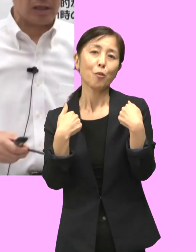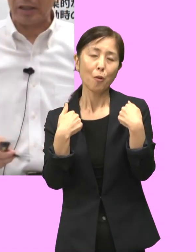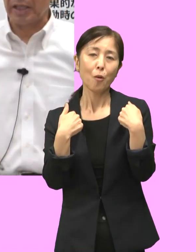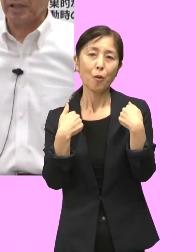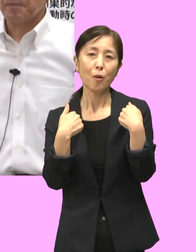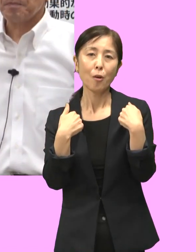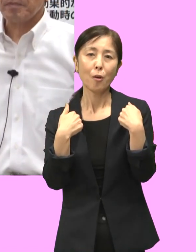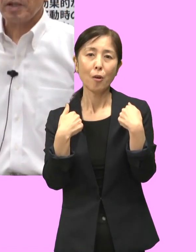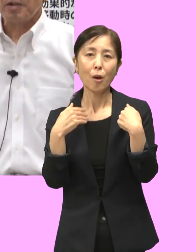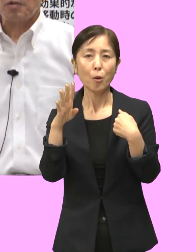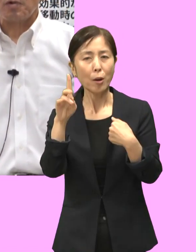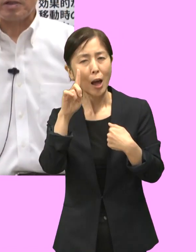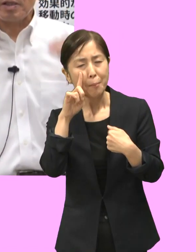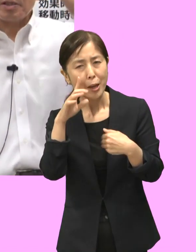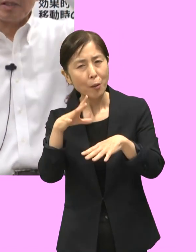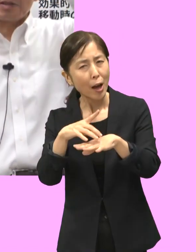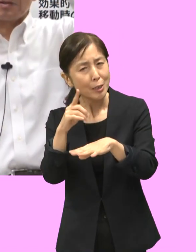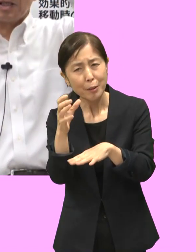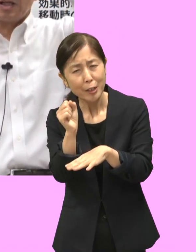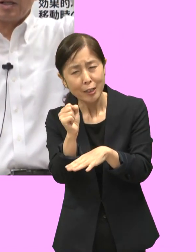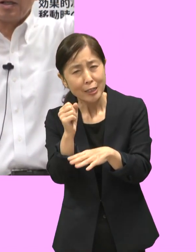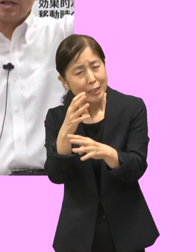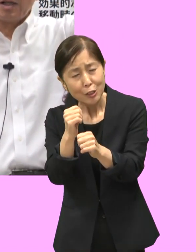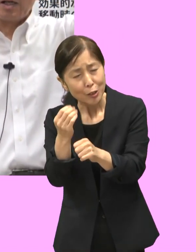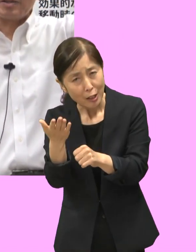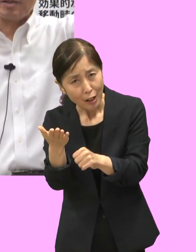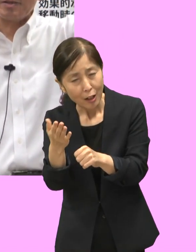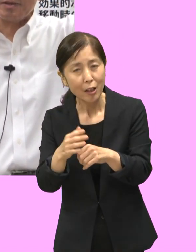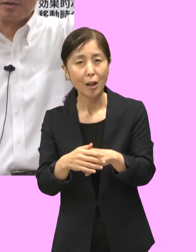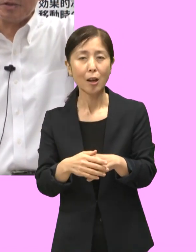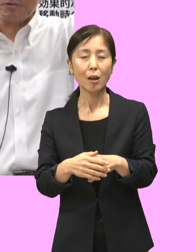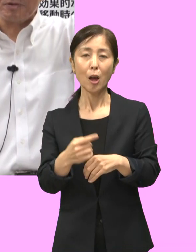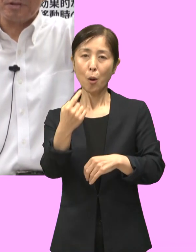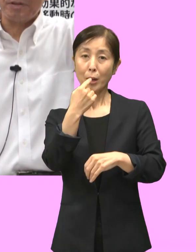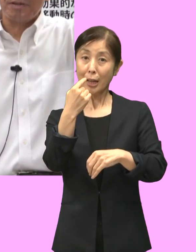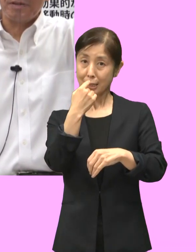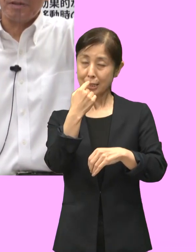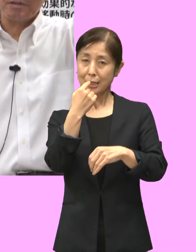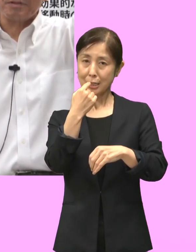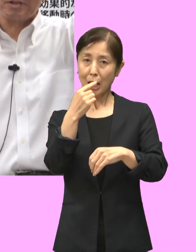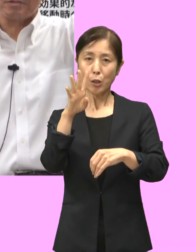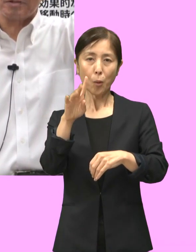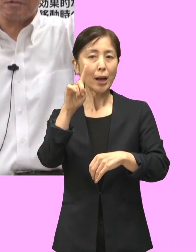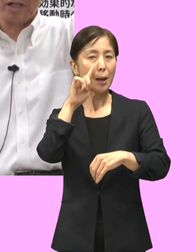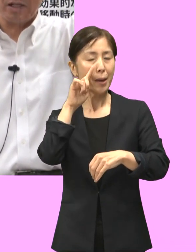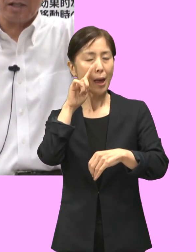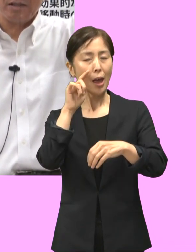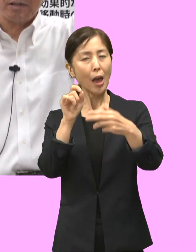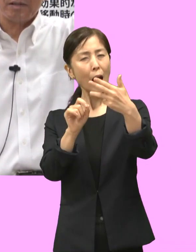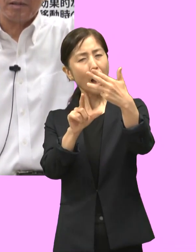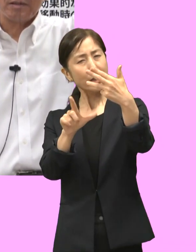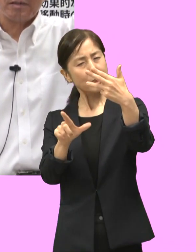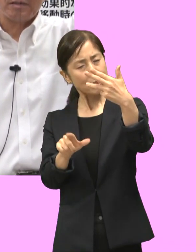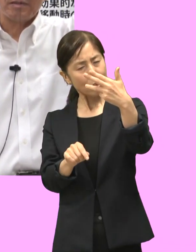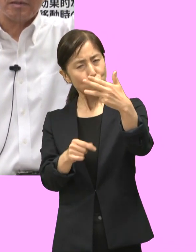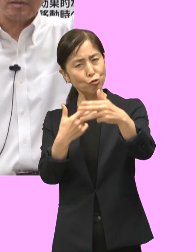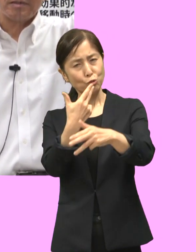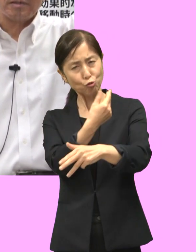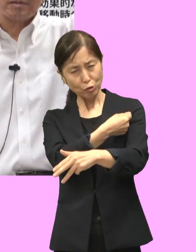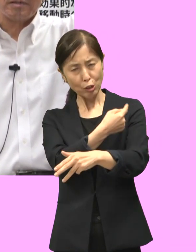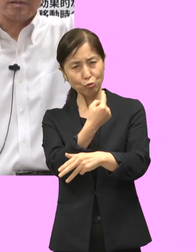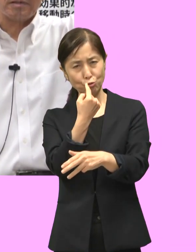初いつでしたかね。私がですね、8月に打ってるんですよね。